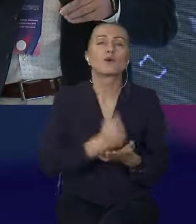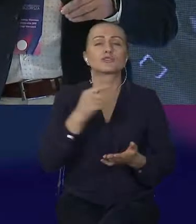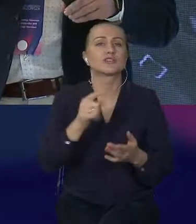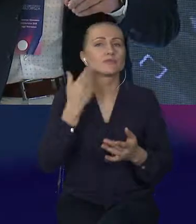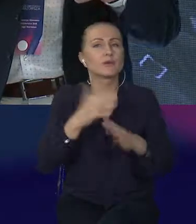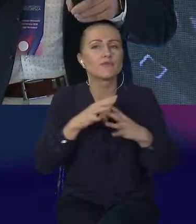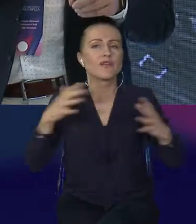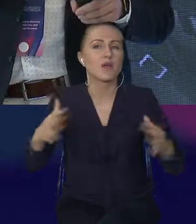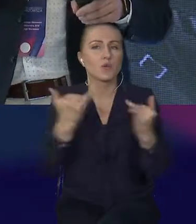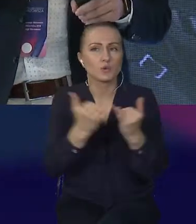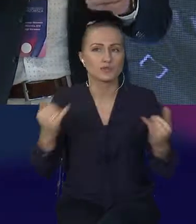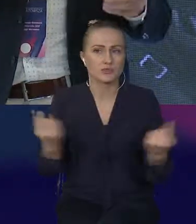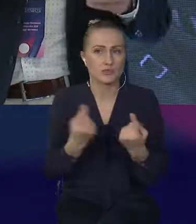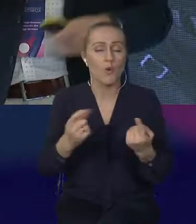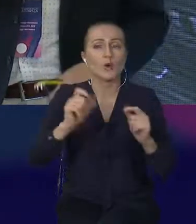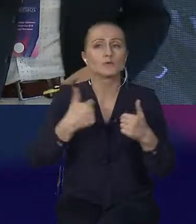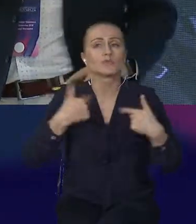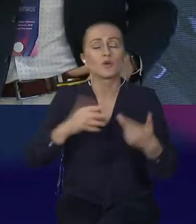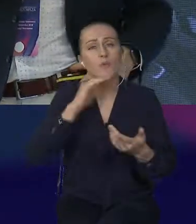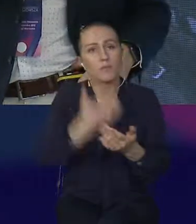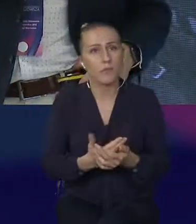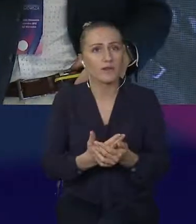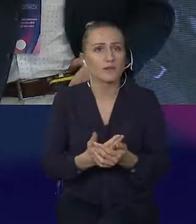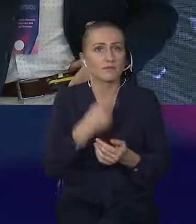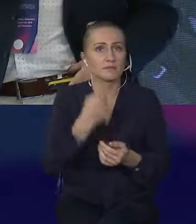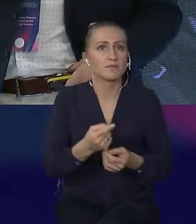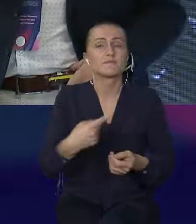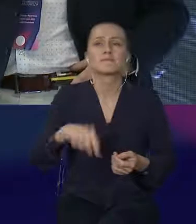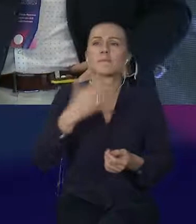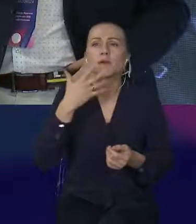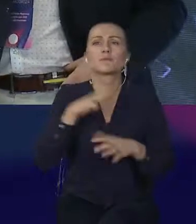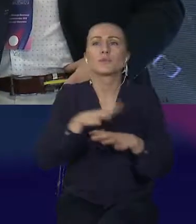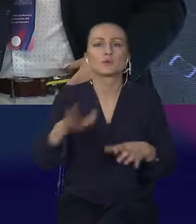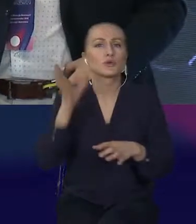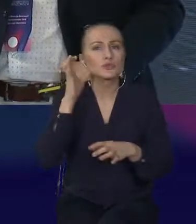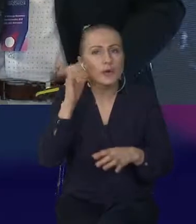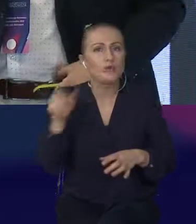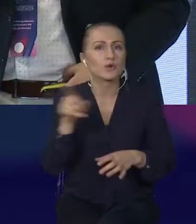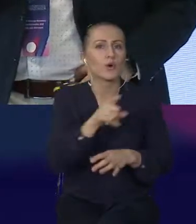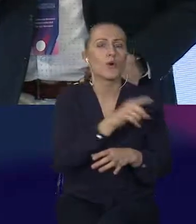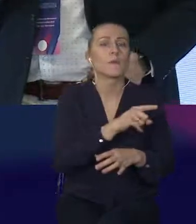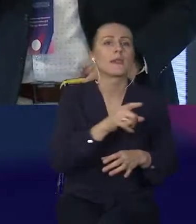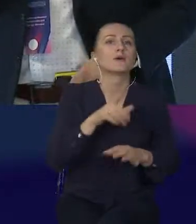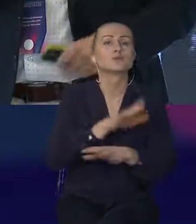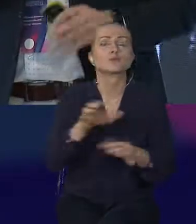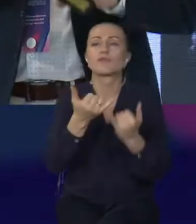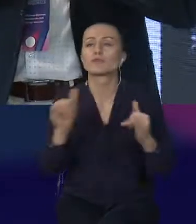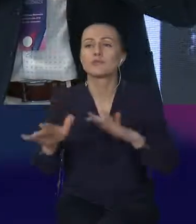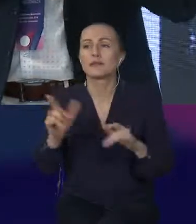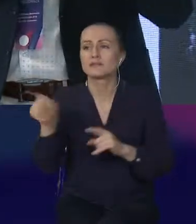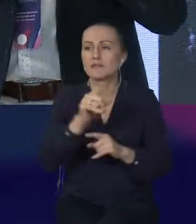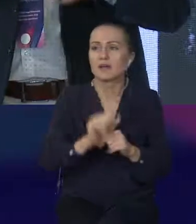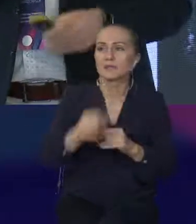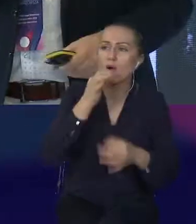to, co chciałbym podkreślić, bo powiedzą Państwo, że dużo o nim słychać i dużo w różnych miejscach, tak jakby się o tym opowiada. Ja bym chciał